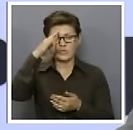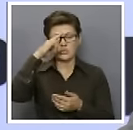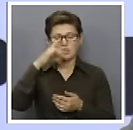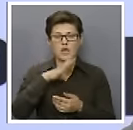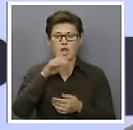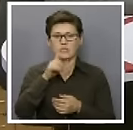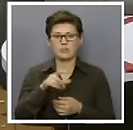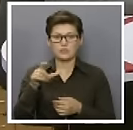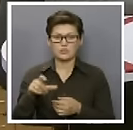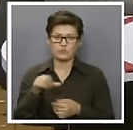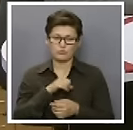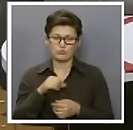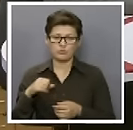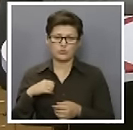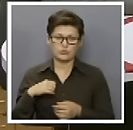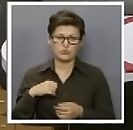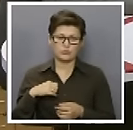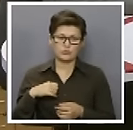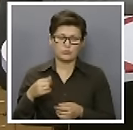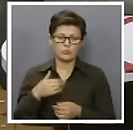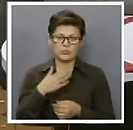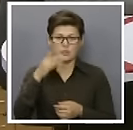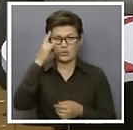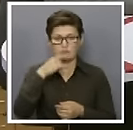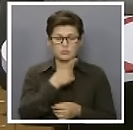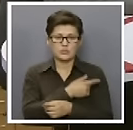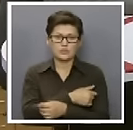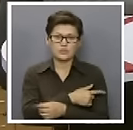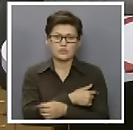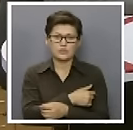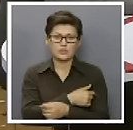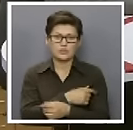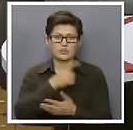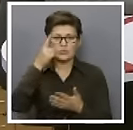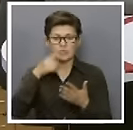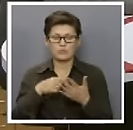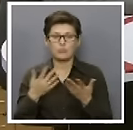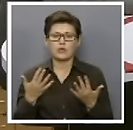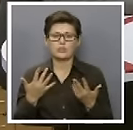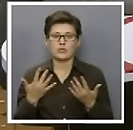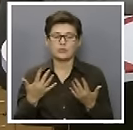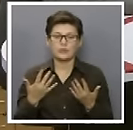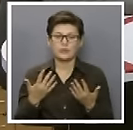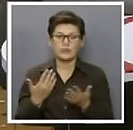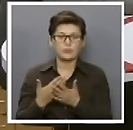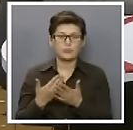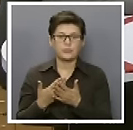Қазақстанның азаматтарының өзінің біздің отандық медицинаға деген сенімі қаншалықты деген нәрсені